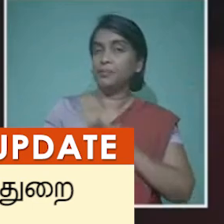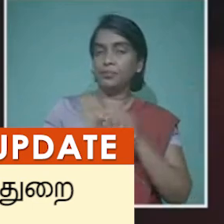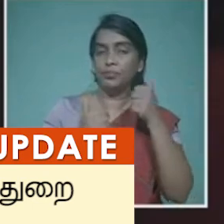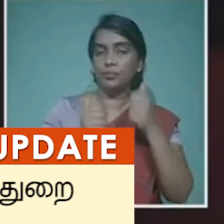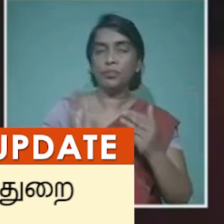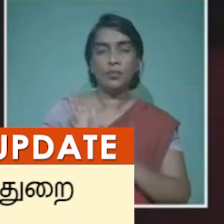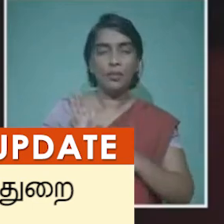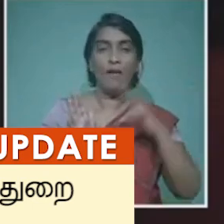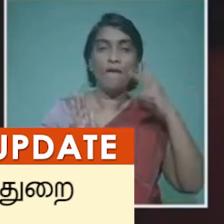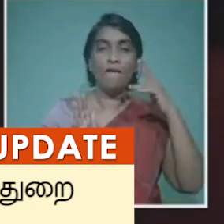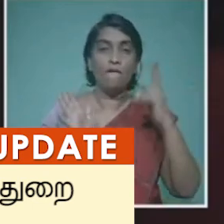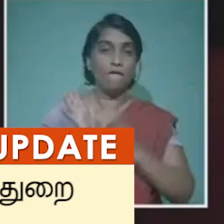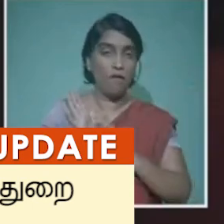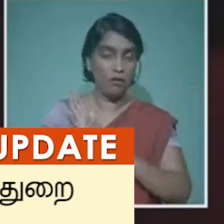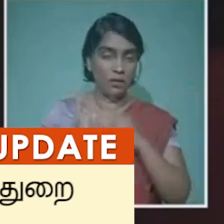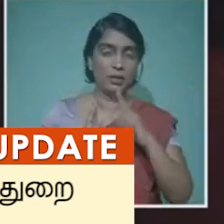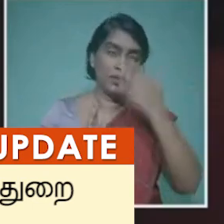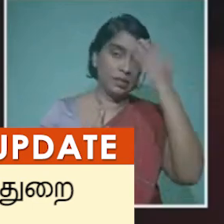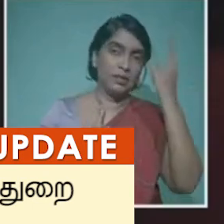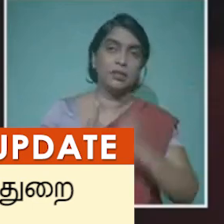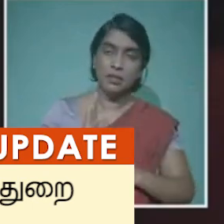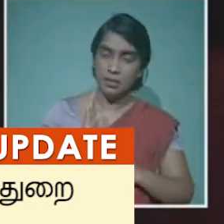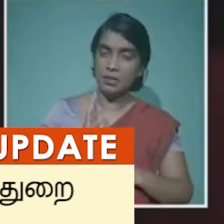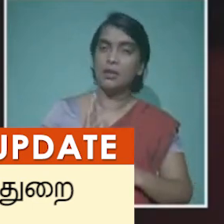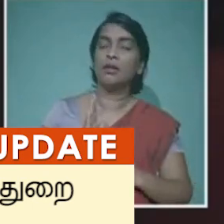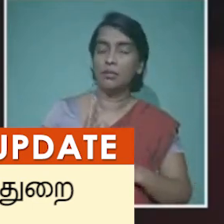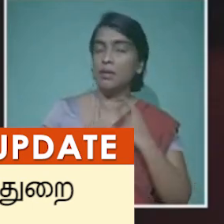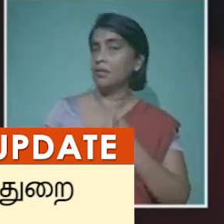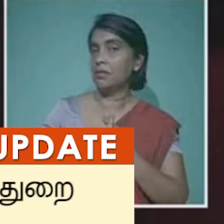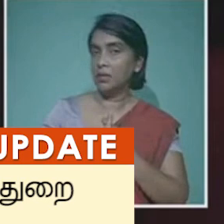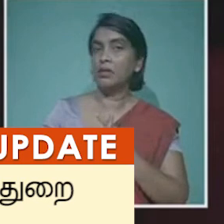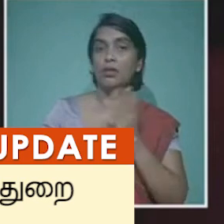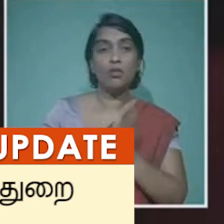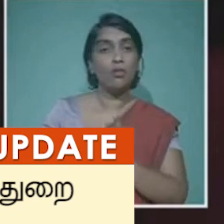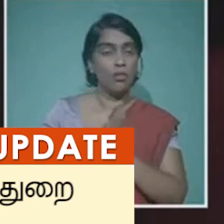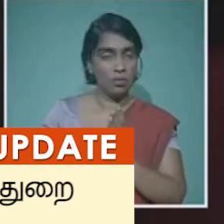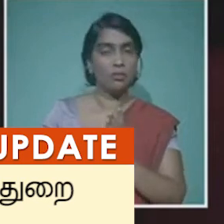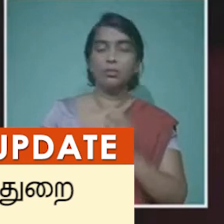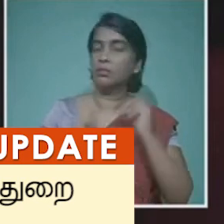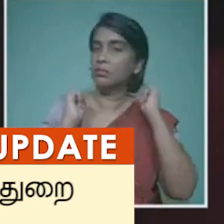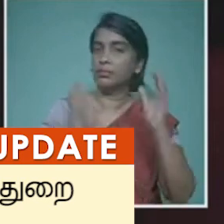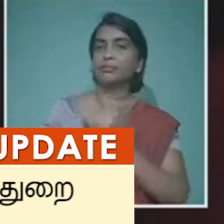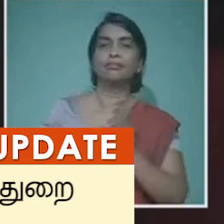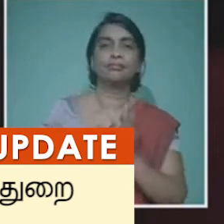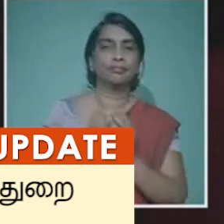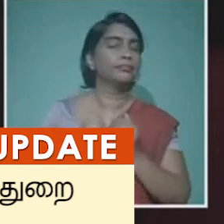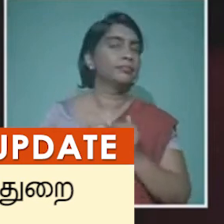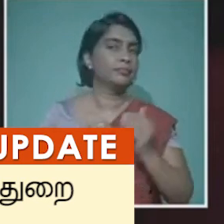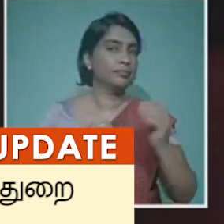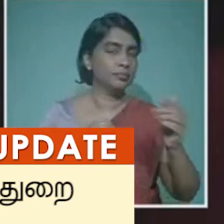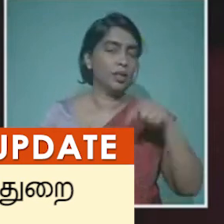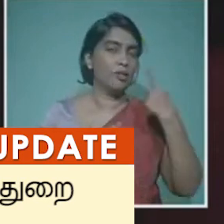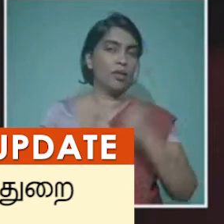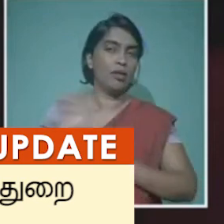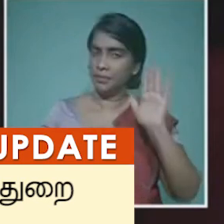මන්නාරම වවුනියාව මේ යාපනය කංකසන්තුරේ දුම්රිය මාර්ගය ඉතාම හොඳ දුම්රිය මාර්ගයක් බවට ලබන